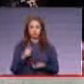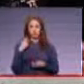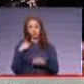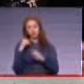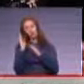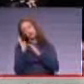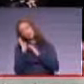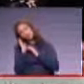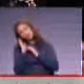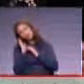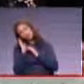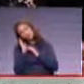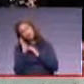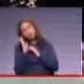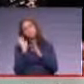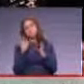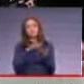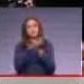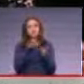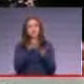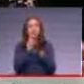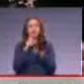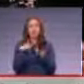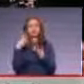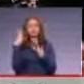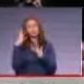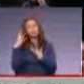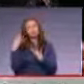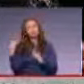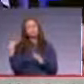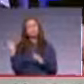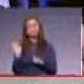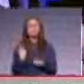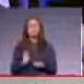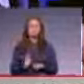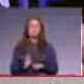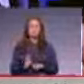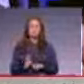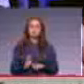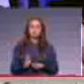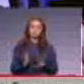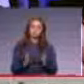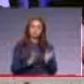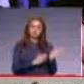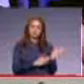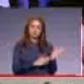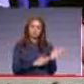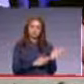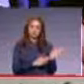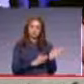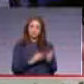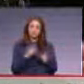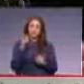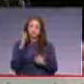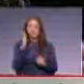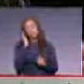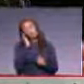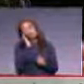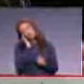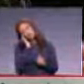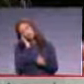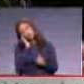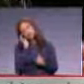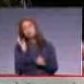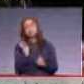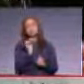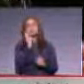واكون مفكره ان في خلاف مع حد، لا مش عايزه. وبالنسبه للنوم عايز اسالك سؤال، انت ليه دايما بتنامي 7 الصبح؟